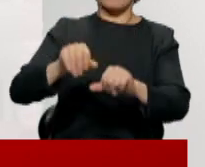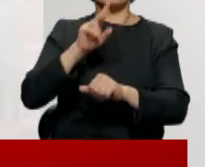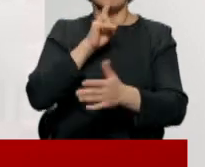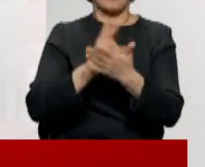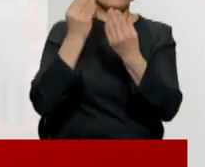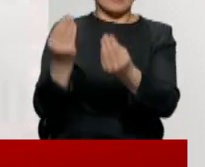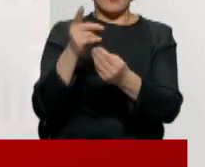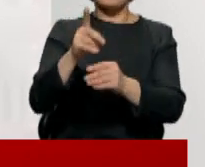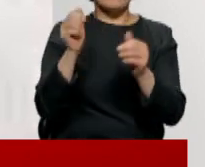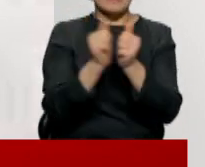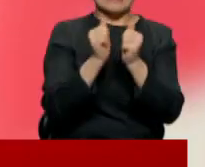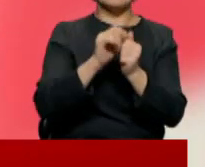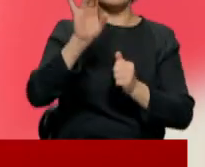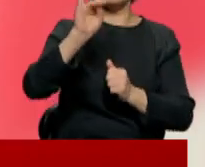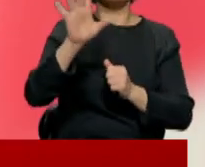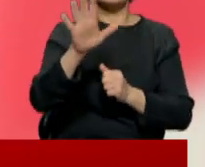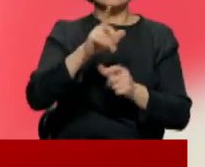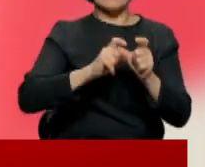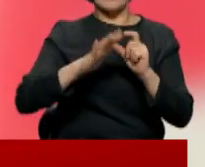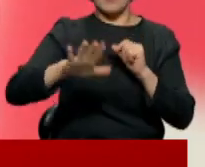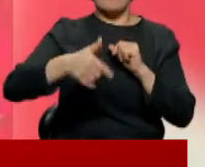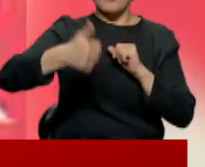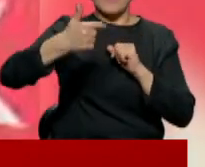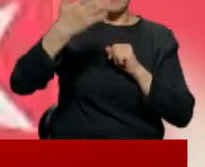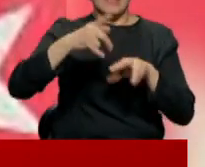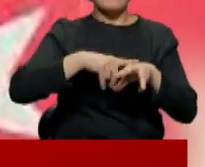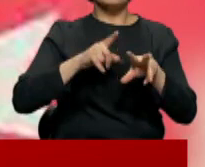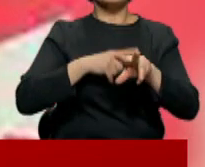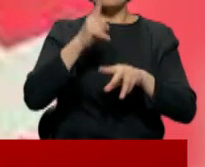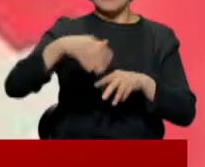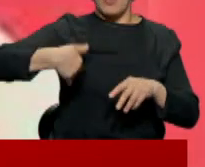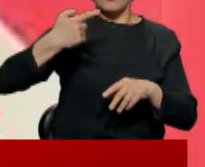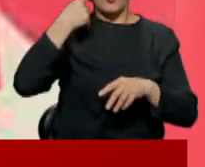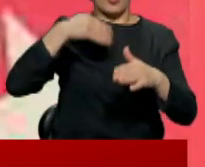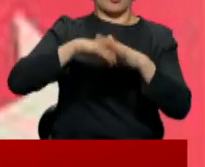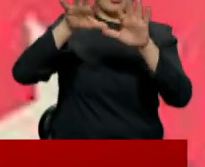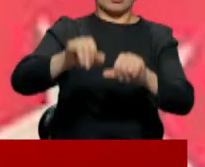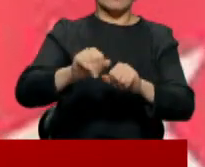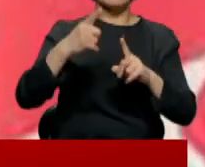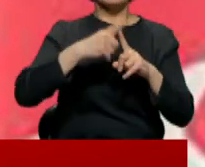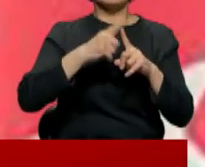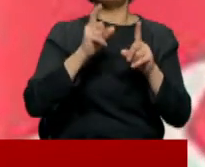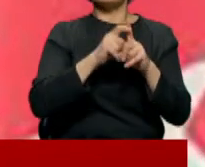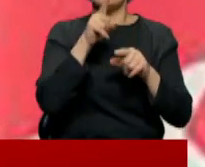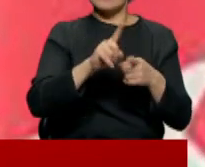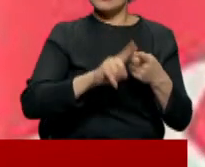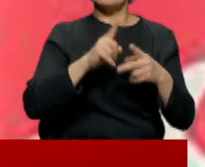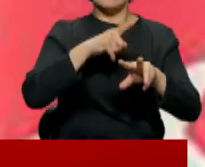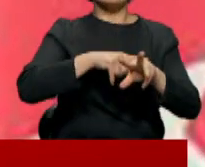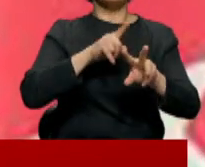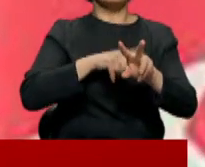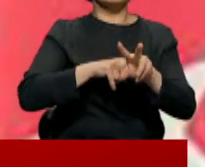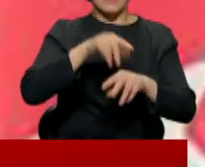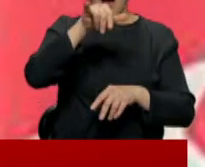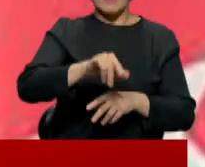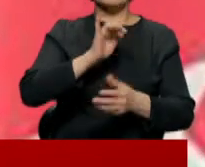verildi. Onunla birlikte Ülke Ocakları Genel Başkan Yardımcısı Emre Yüksel ve bir avukat da gözaltına alındı. Tolga Han Demirbaş ve Emre Yüksel hakkında